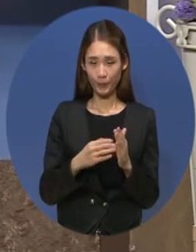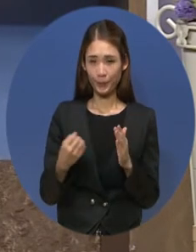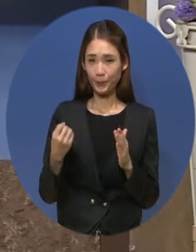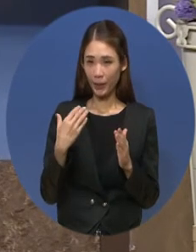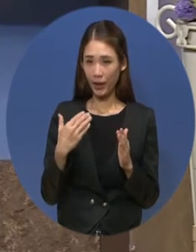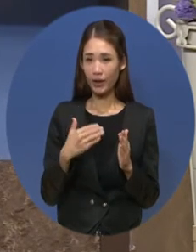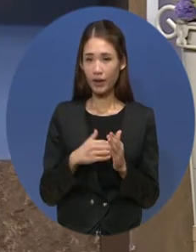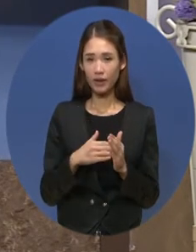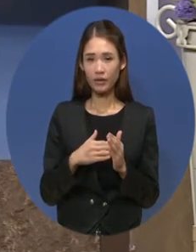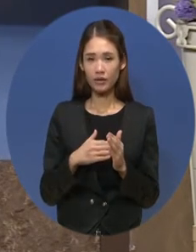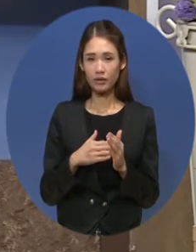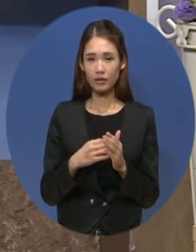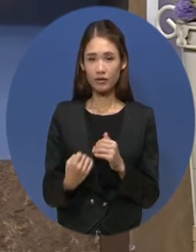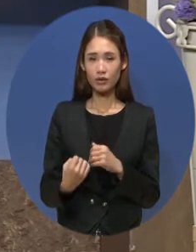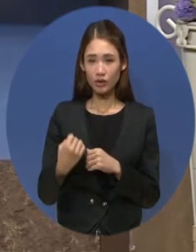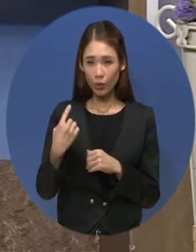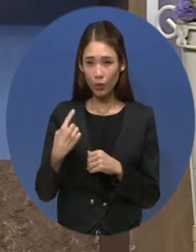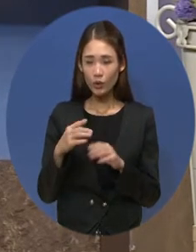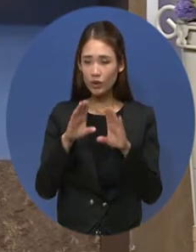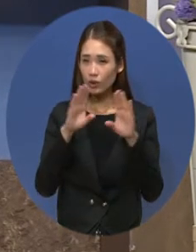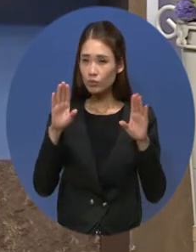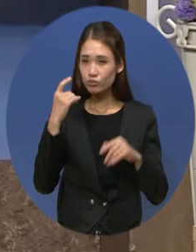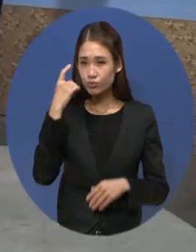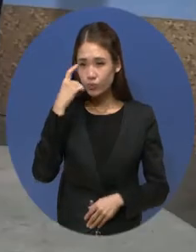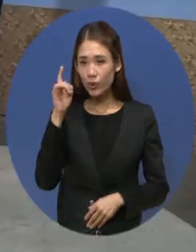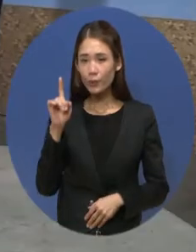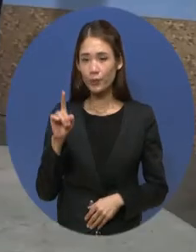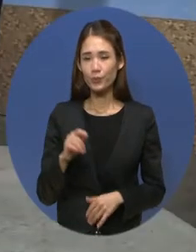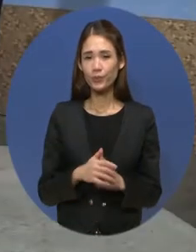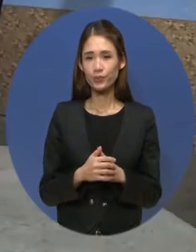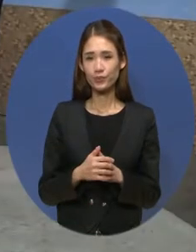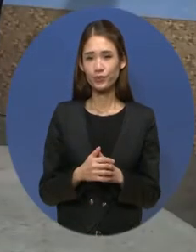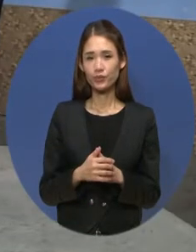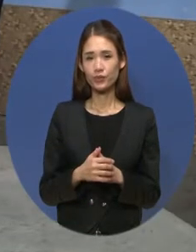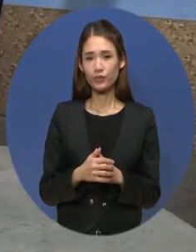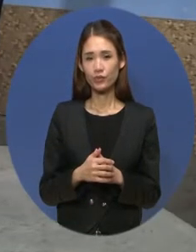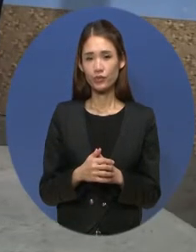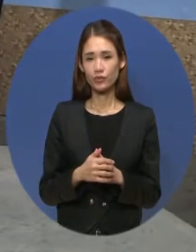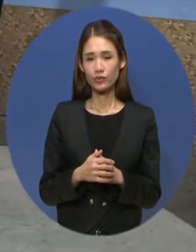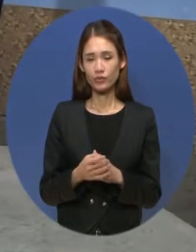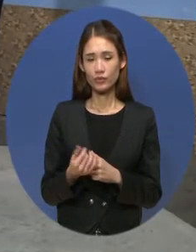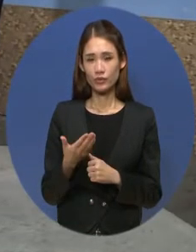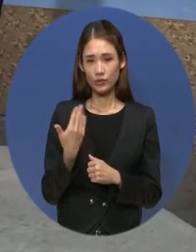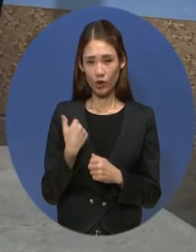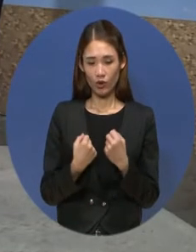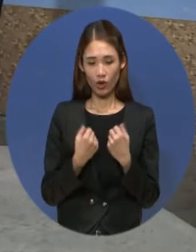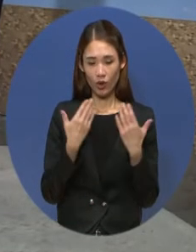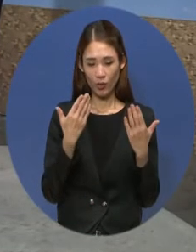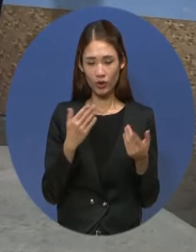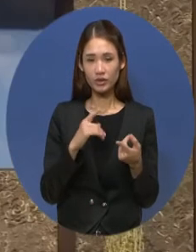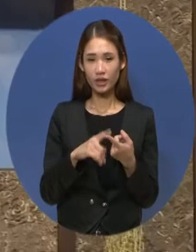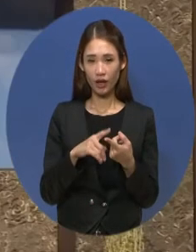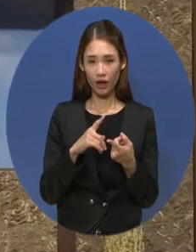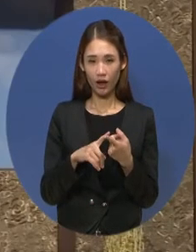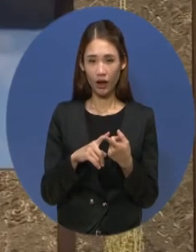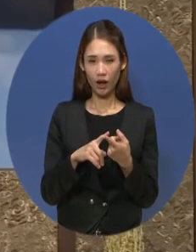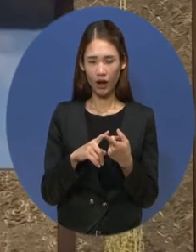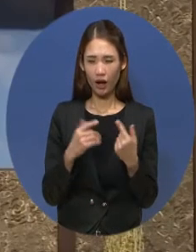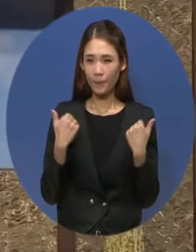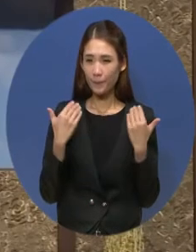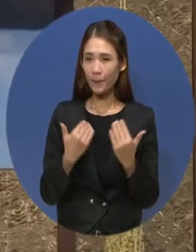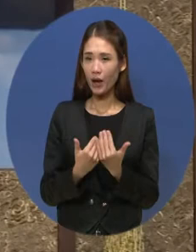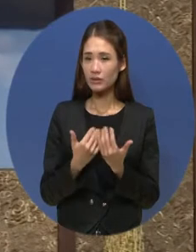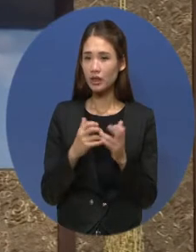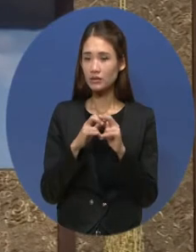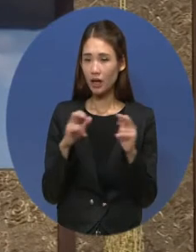어떤 계기로 문을 열게 된 건가요 어 소대 수 처 2에도 말씀을 드렸지만 은 발달장애 이니